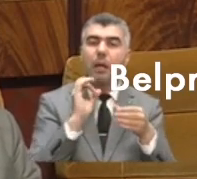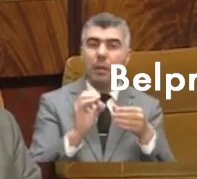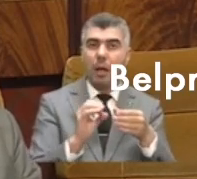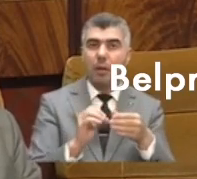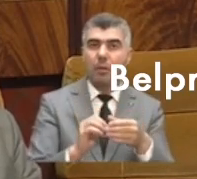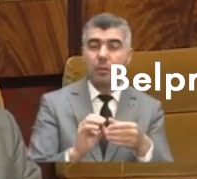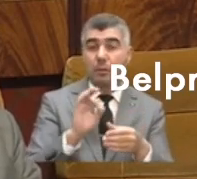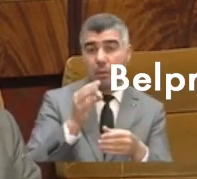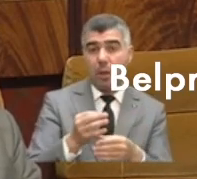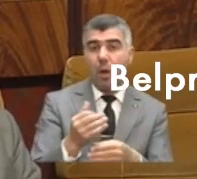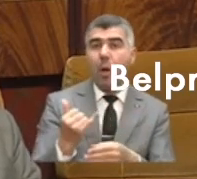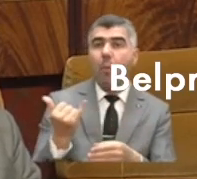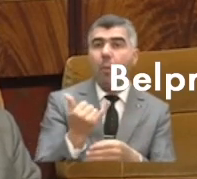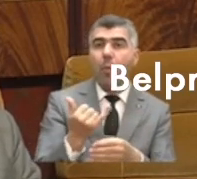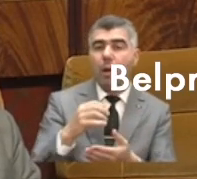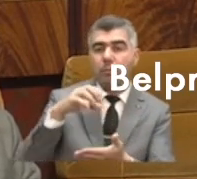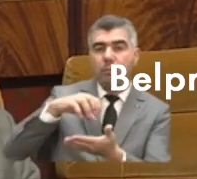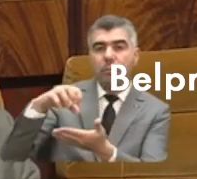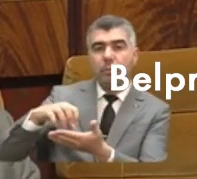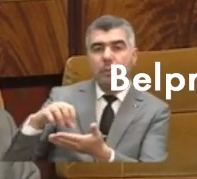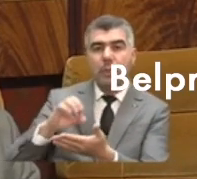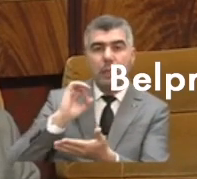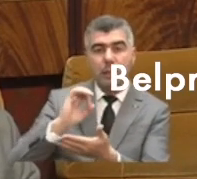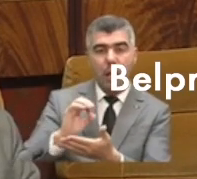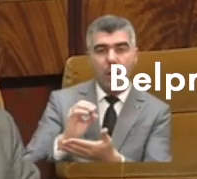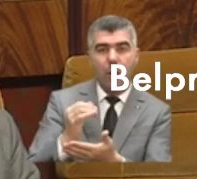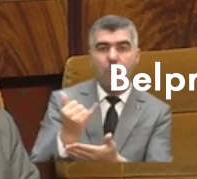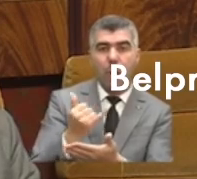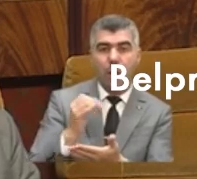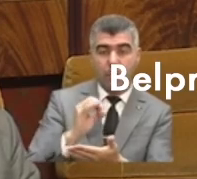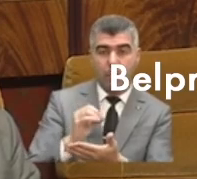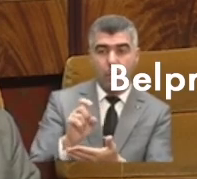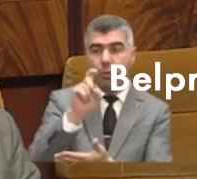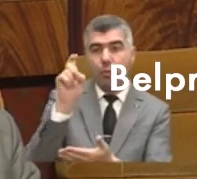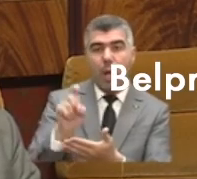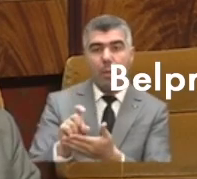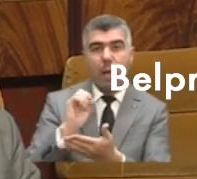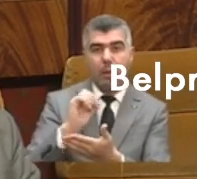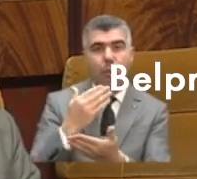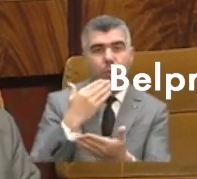خاصها تولي على مستوى القيادات وما تبقاش على مستوى الدوائر، هذا اللي جنادو. وشكرا.